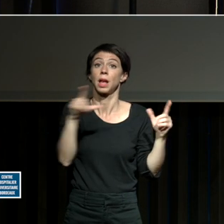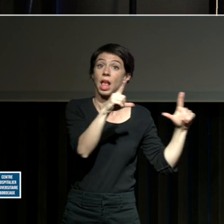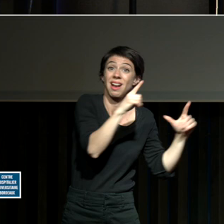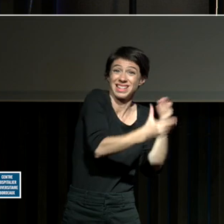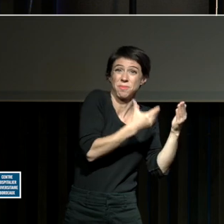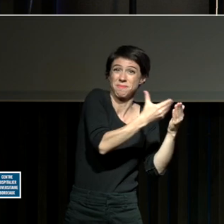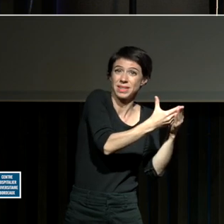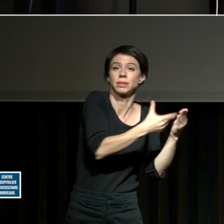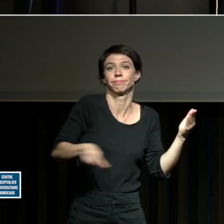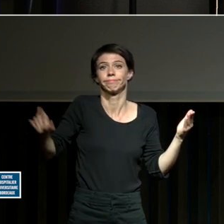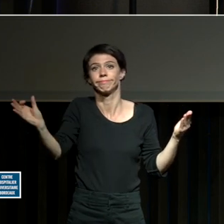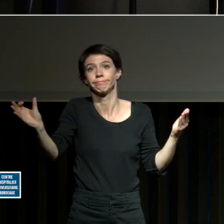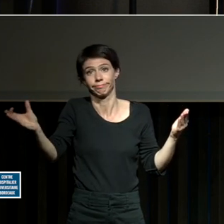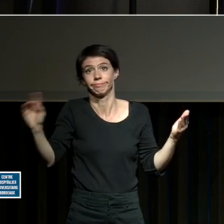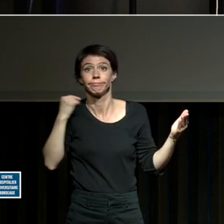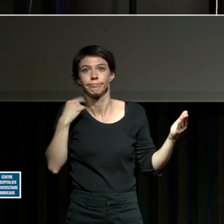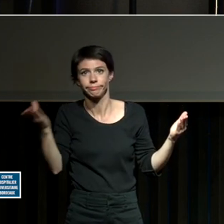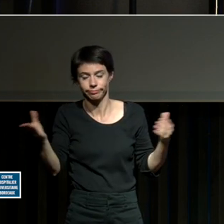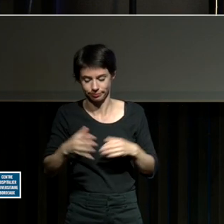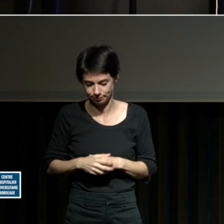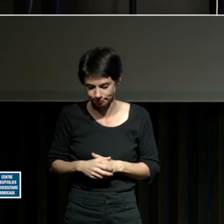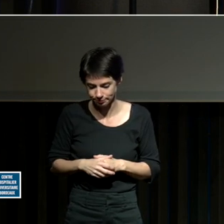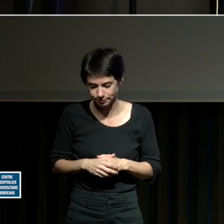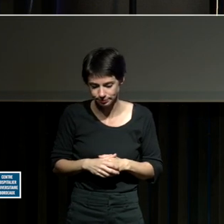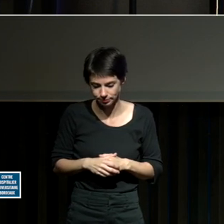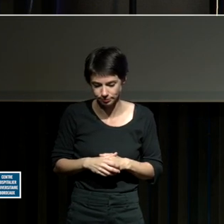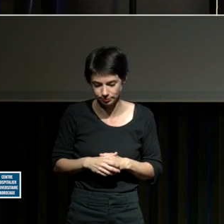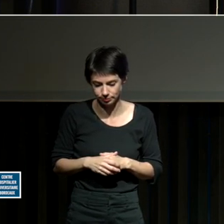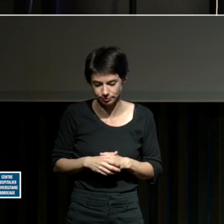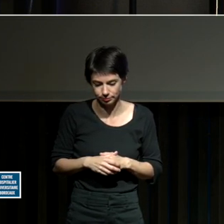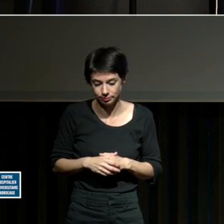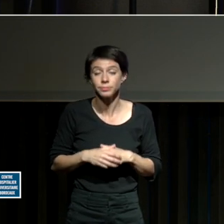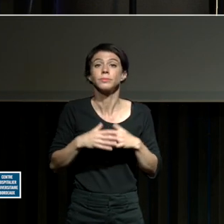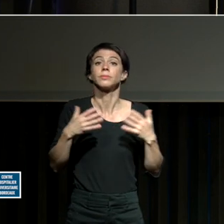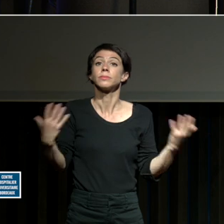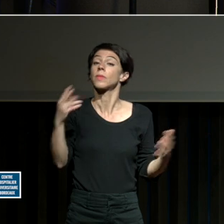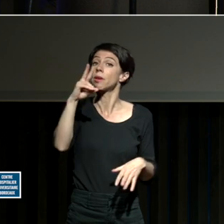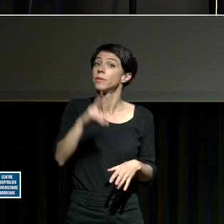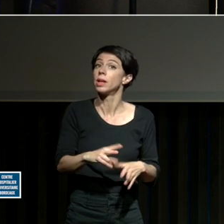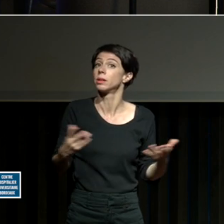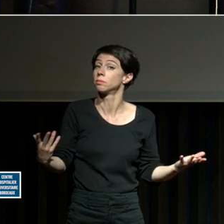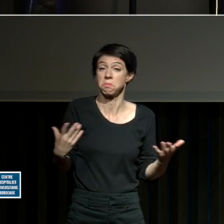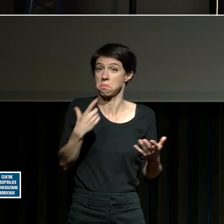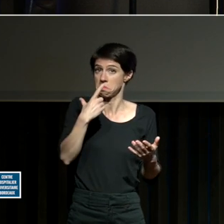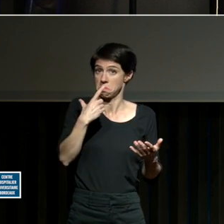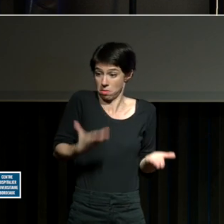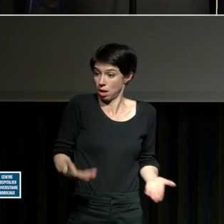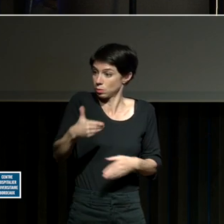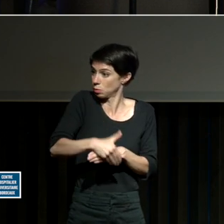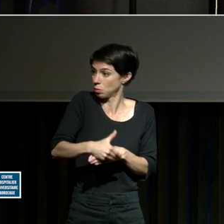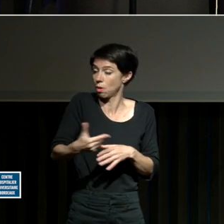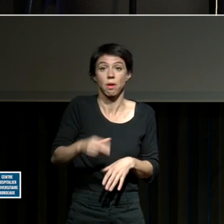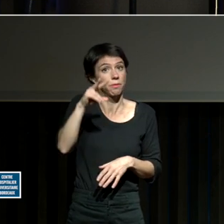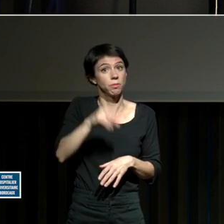Alors, une question fondamentale, bien sûr, qui fait l'objet de la présentation de ce soir, c'est de savoir si